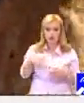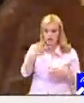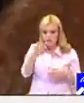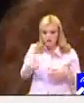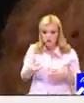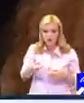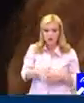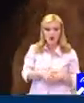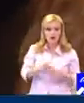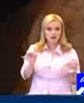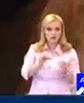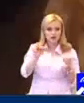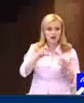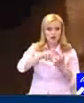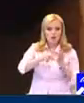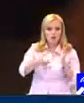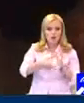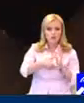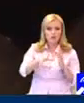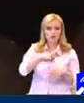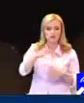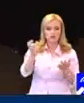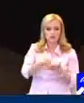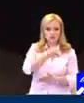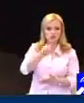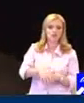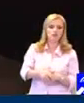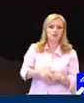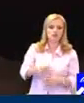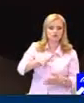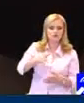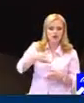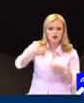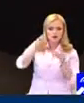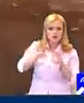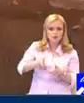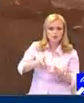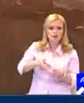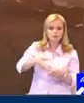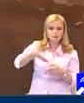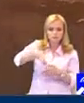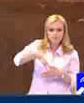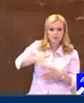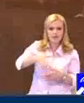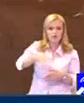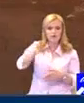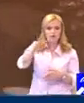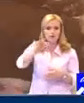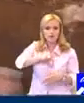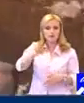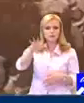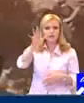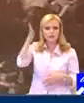atletului. Explicația: în interior au fost găsite două instrumente cu lamă curbată, special folosite de sportivi în acele vremuri, pentru a-și